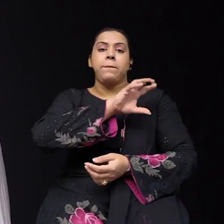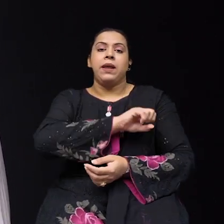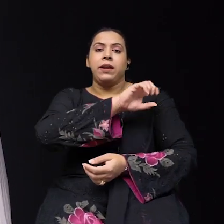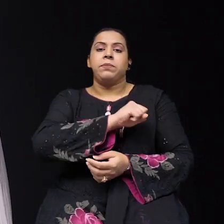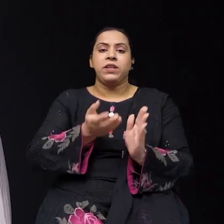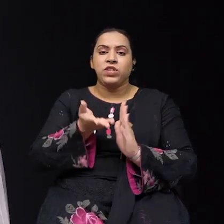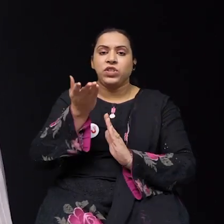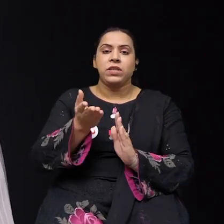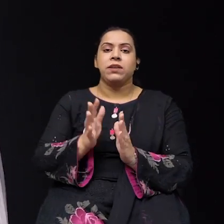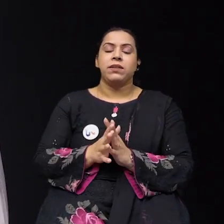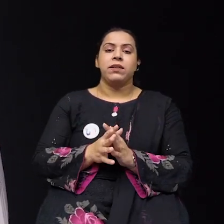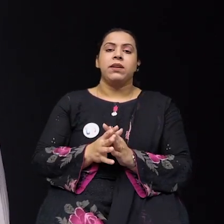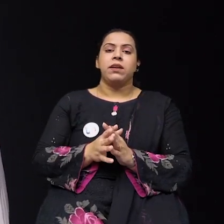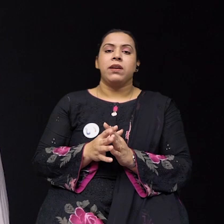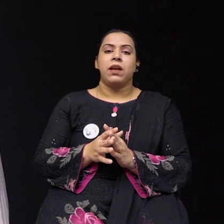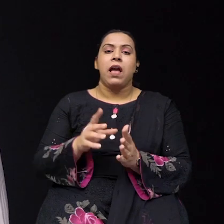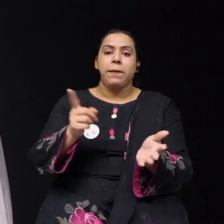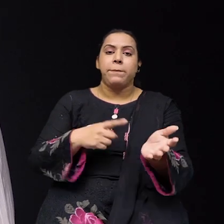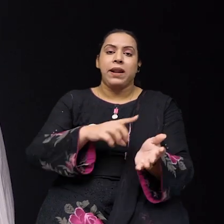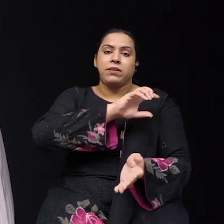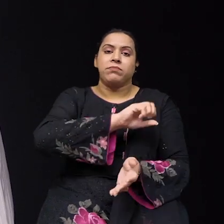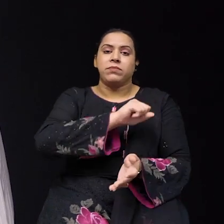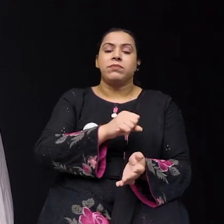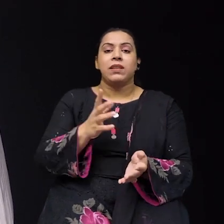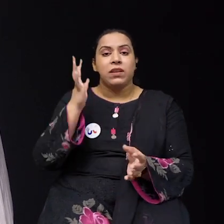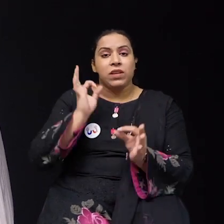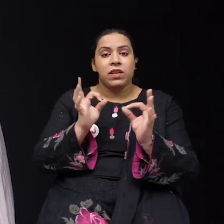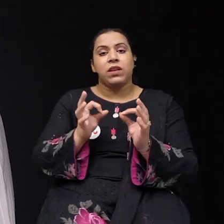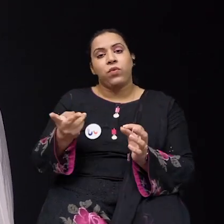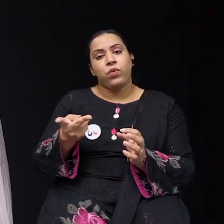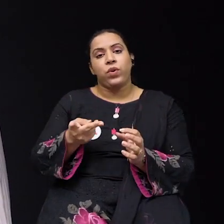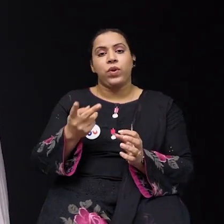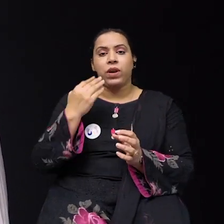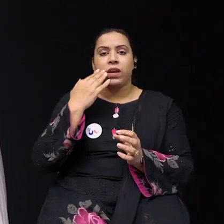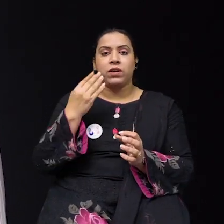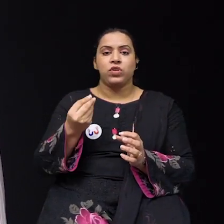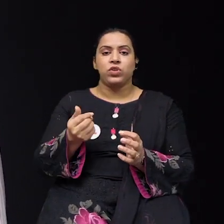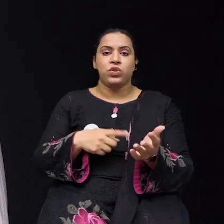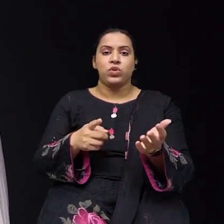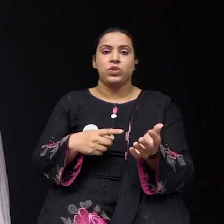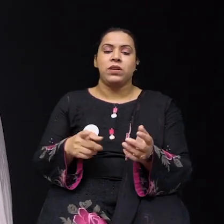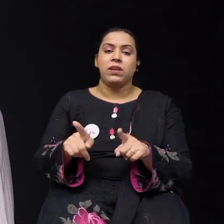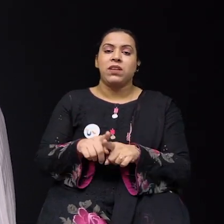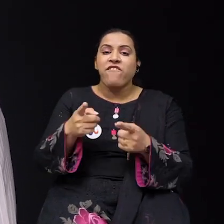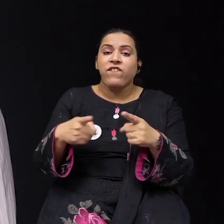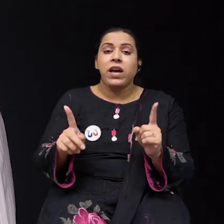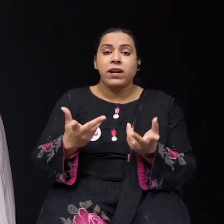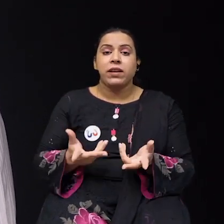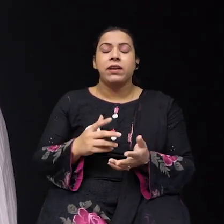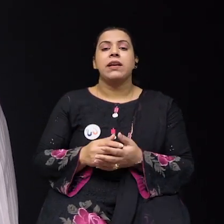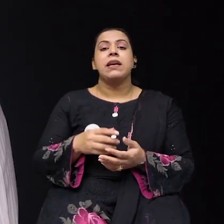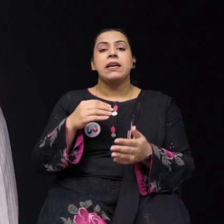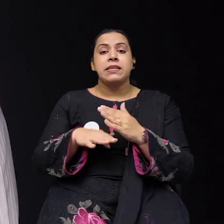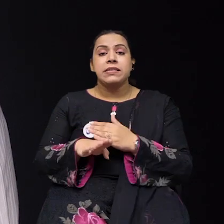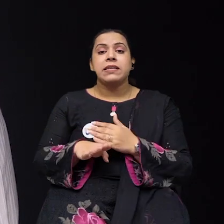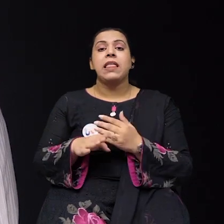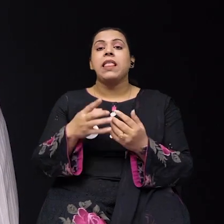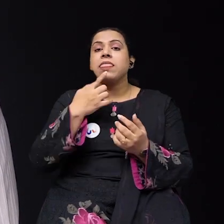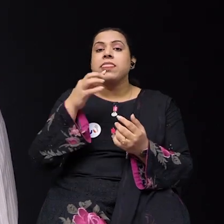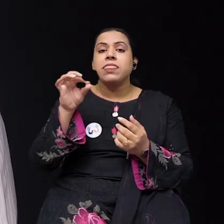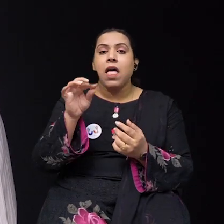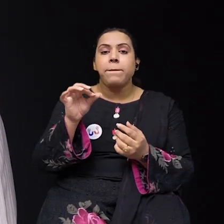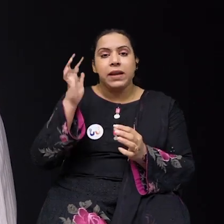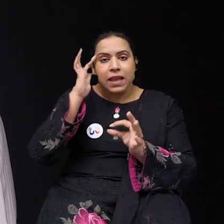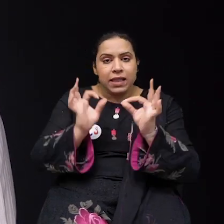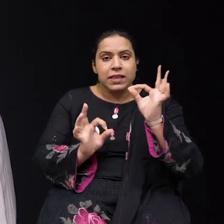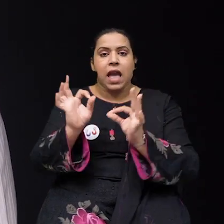है। ब्लड प्रेशर के लिए भी वही ध्यान है जो शुगर के साथ है। फ़र्क साथ फिर एक ये आ जाता है कि इसके अंदर आपने थोड़ा सा नमक का